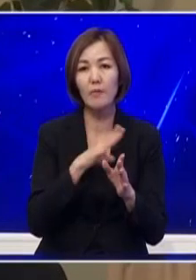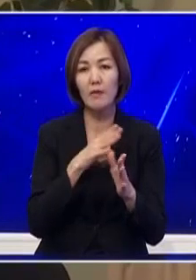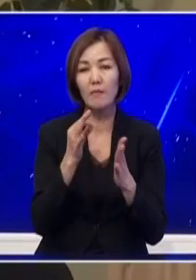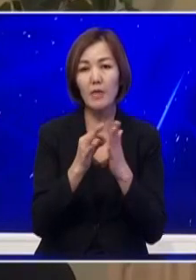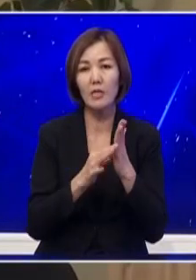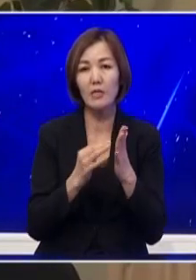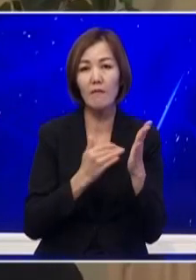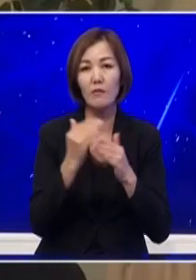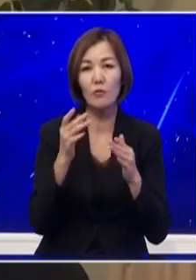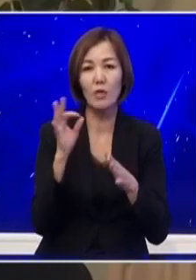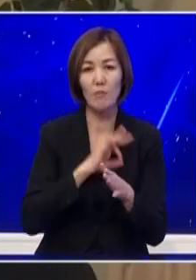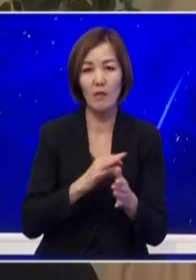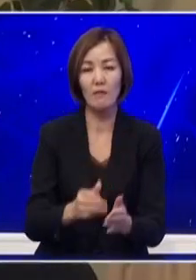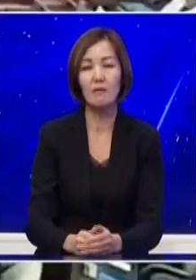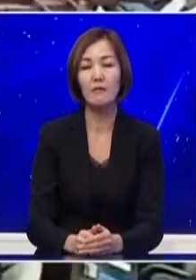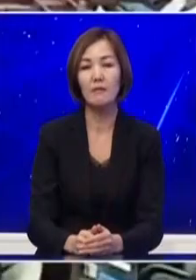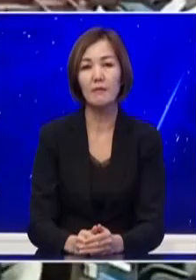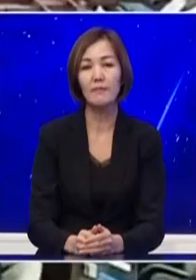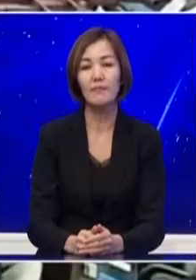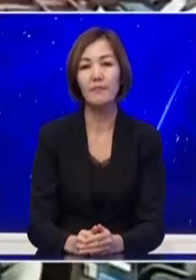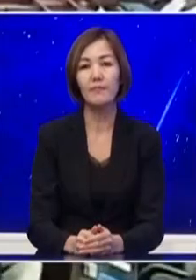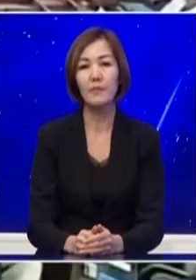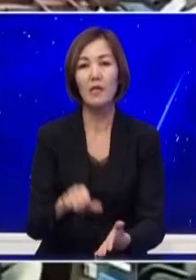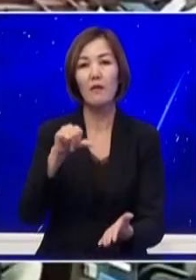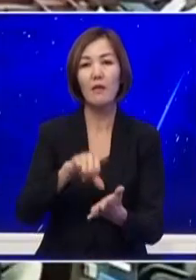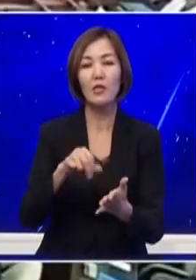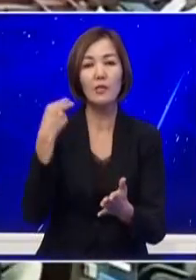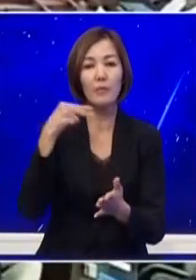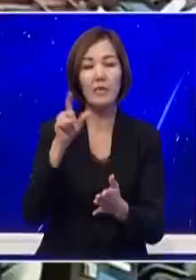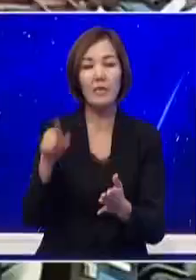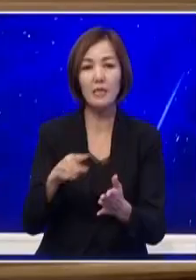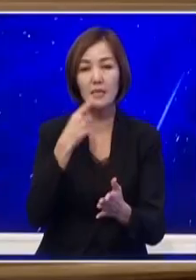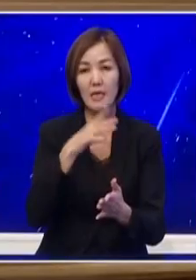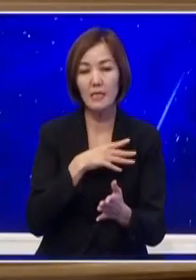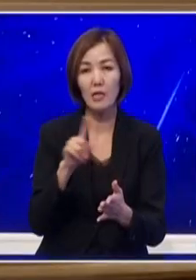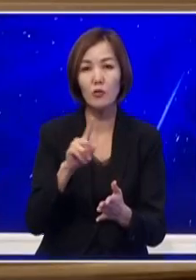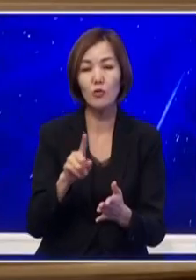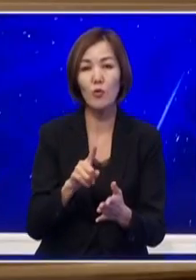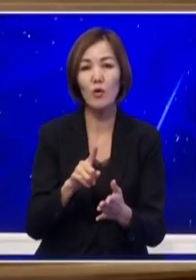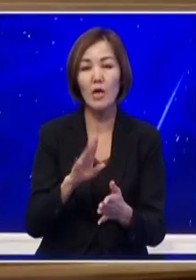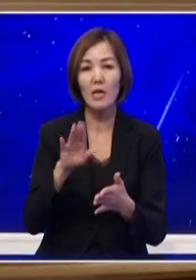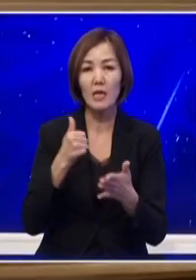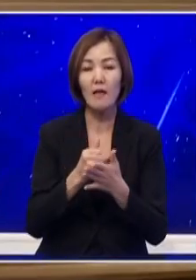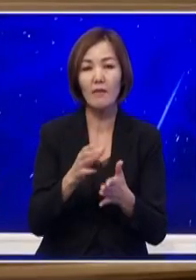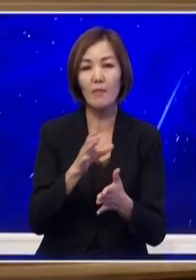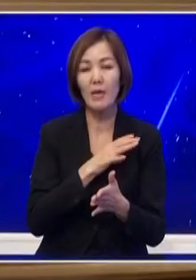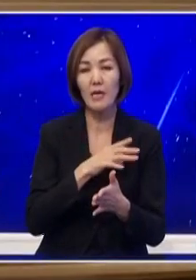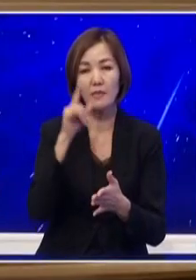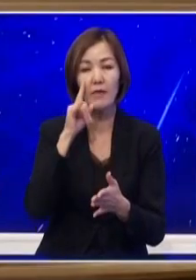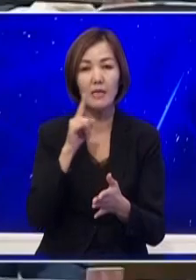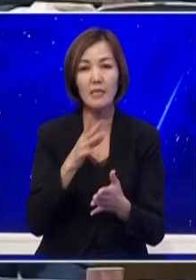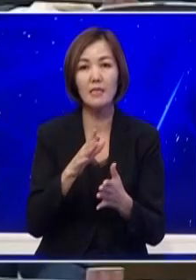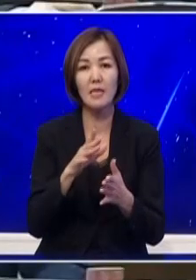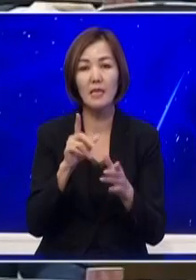и получили высокий балл. В своей речи президент Касым-Жомарт Токаев подчеркнул, что главное богатство Казахстана –